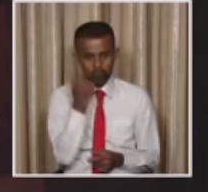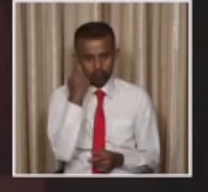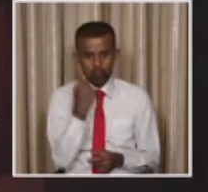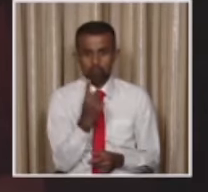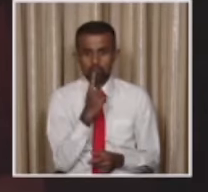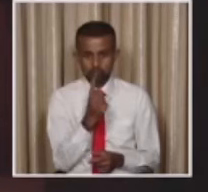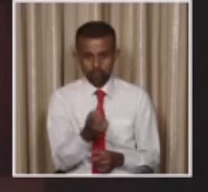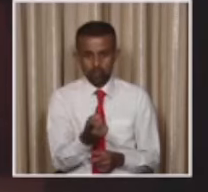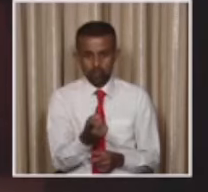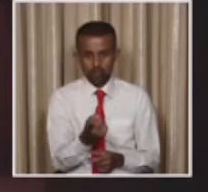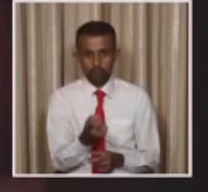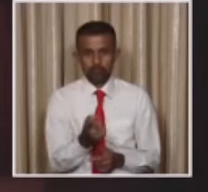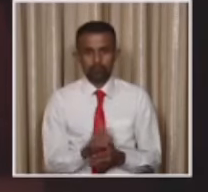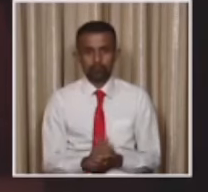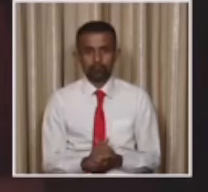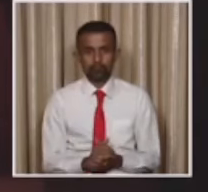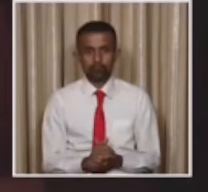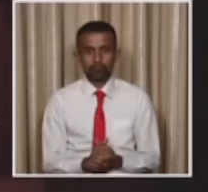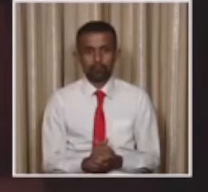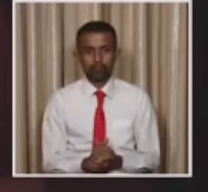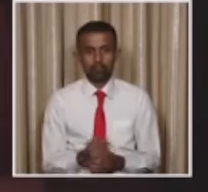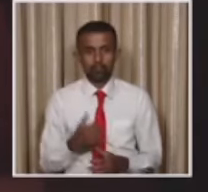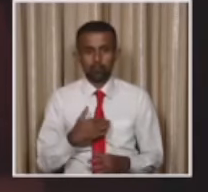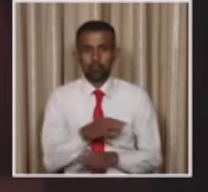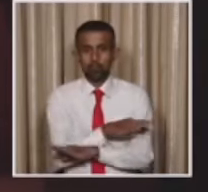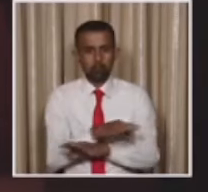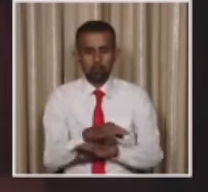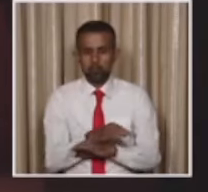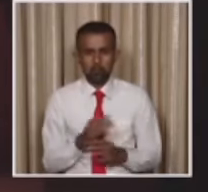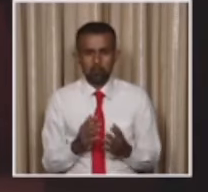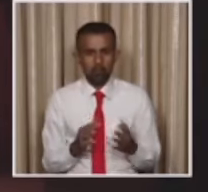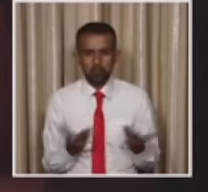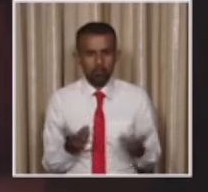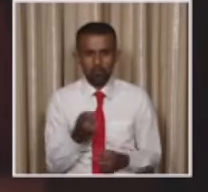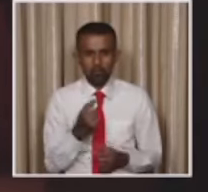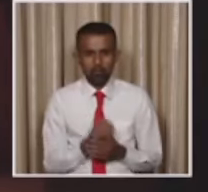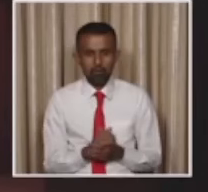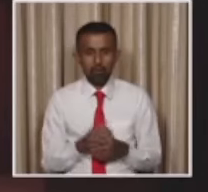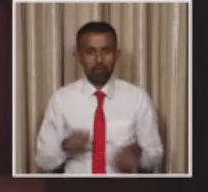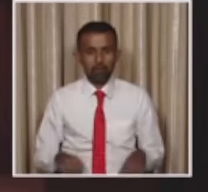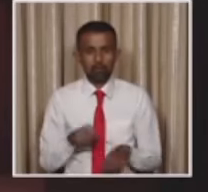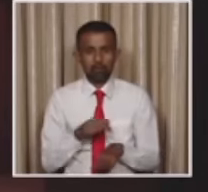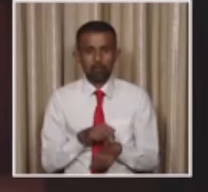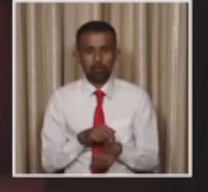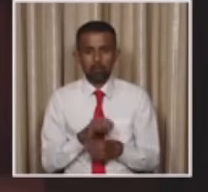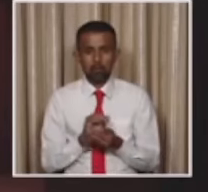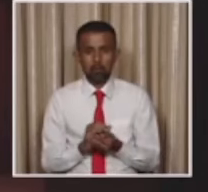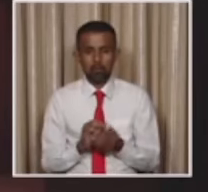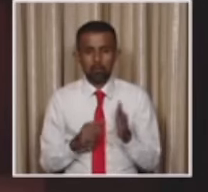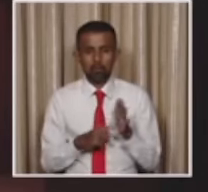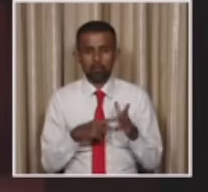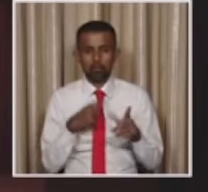කරන්නට යන්නේ, අපිට ක්‍රමවේදයක් නැද්ද දැනට පවතින බදු